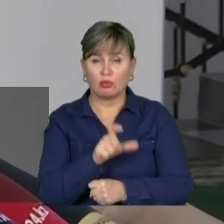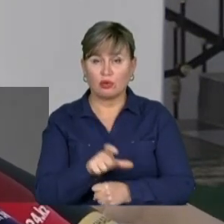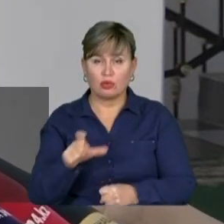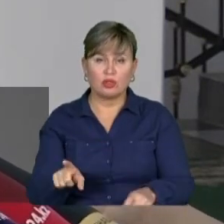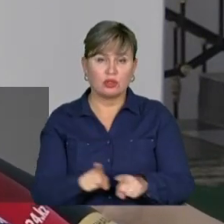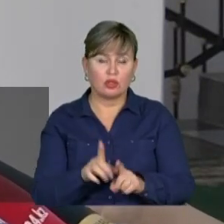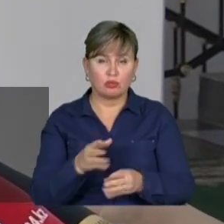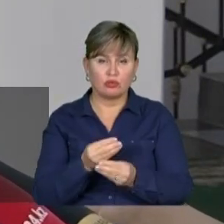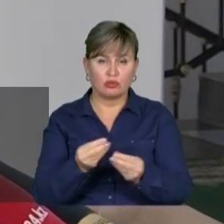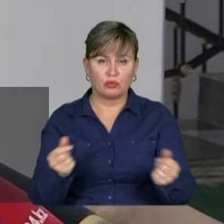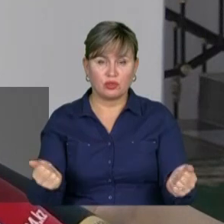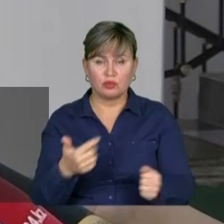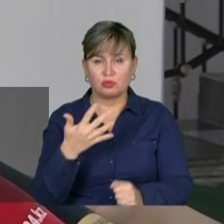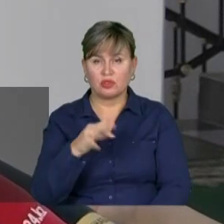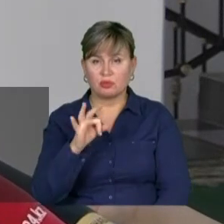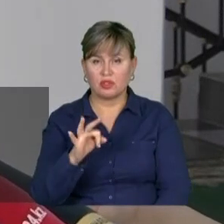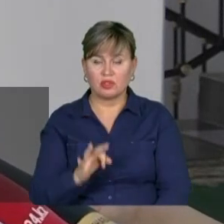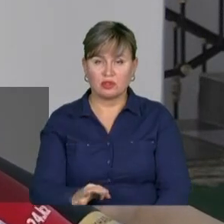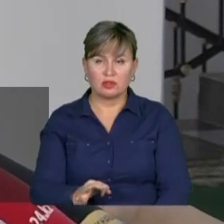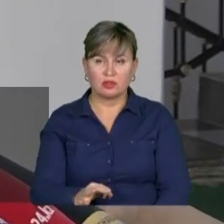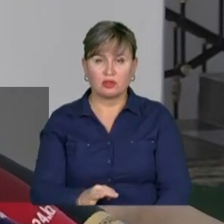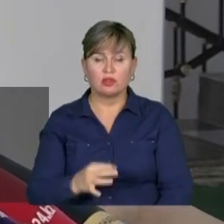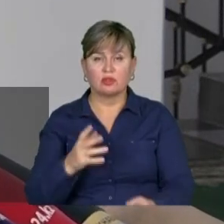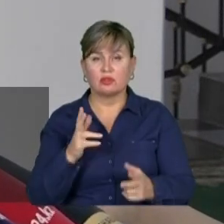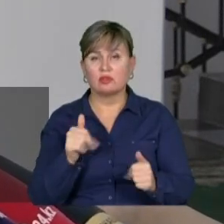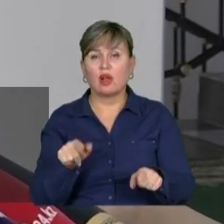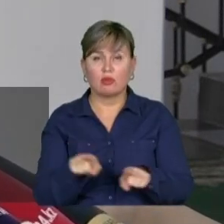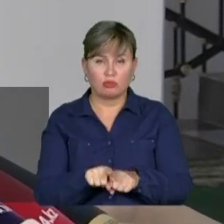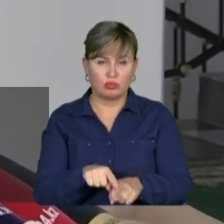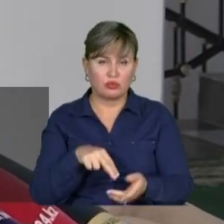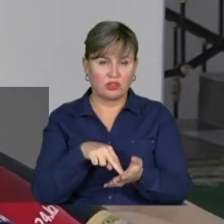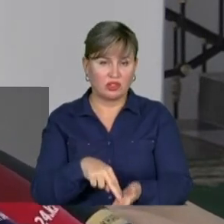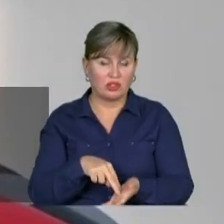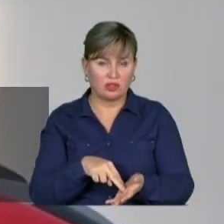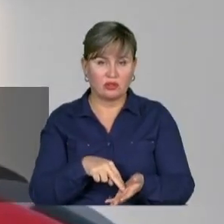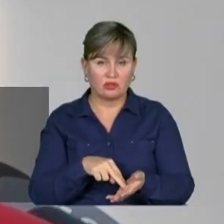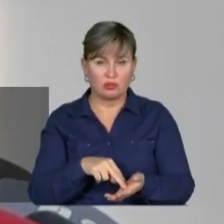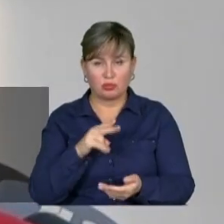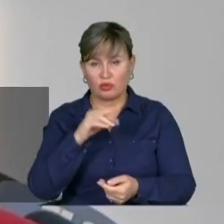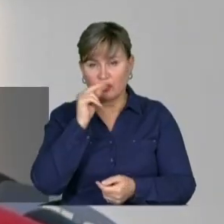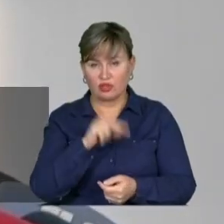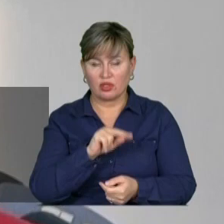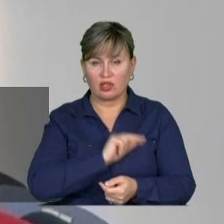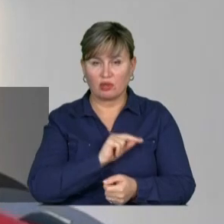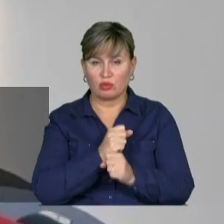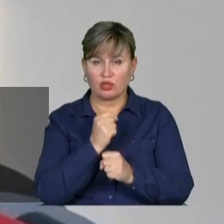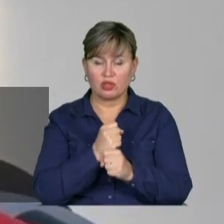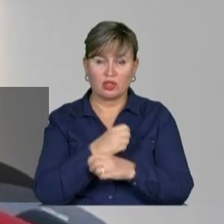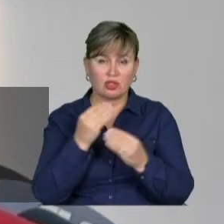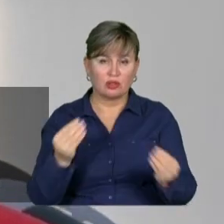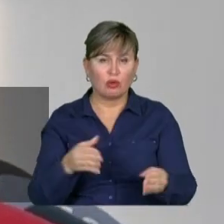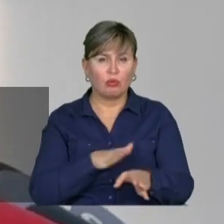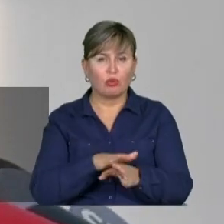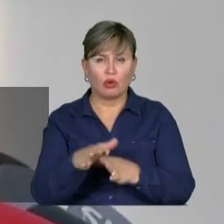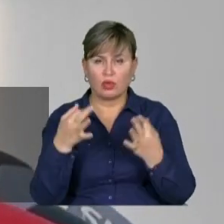будет выплачиваться 50%, как вынужденный простой по вине работодателя. Полное высвобождение работников не